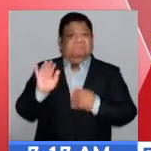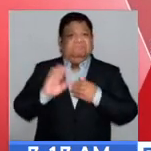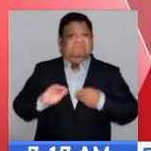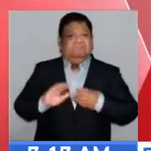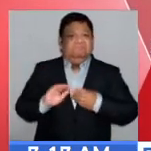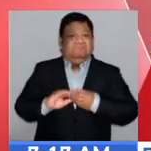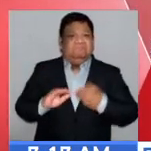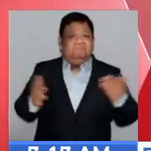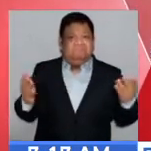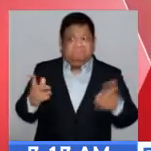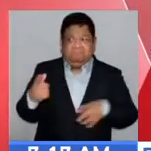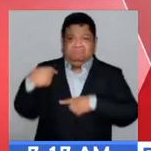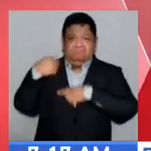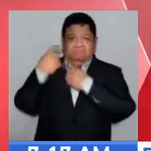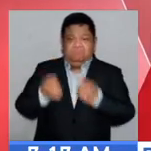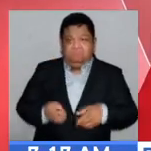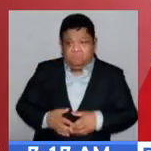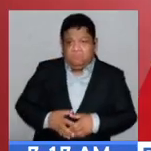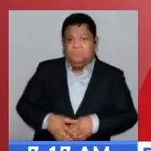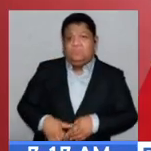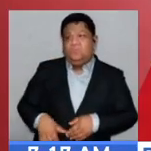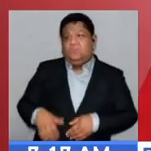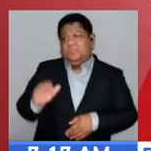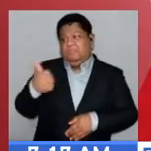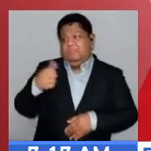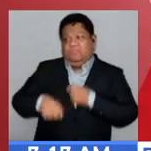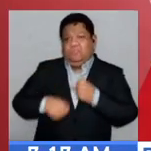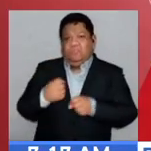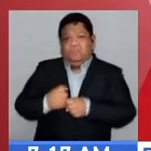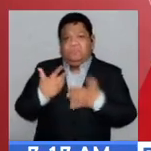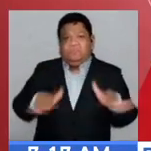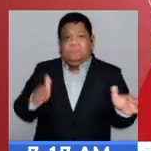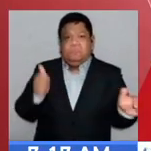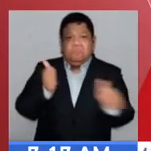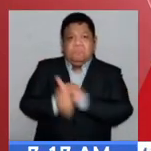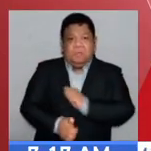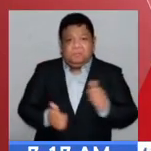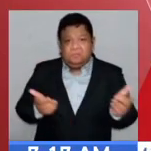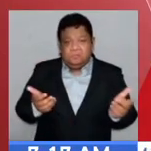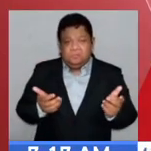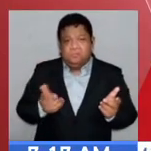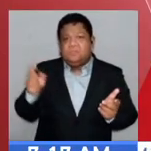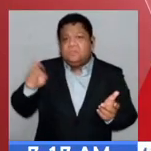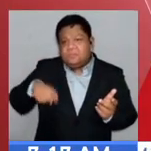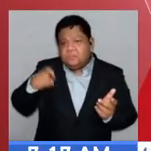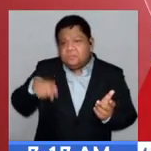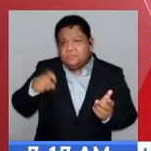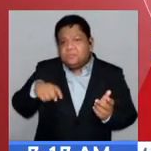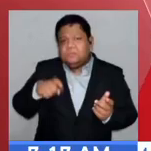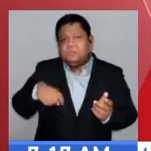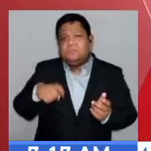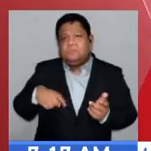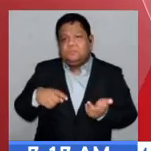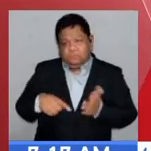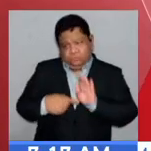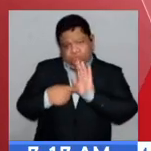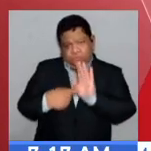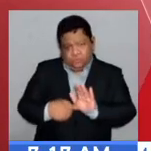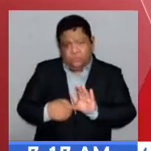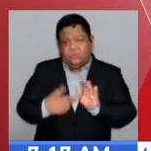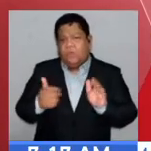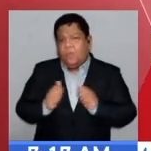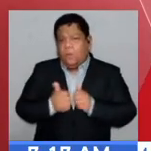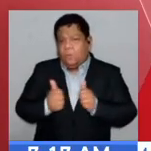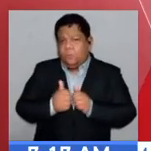lumampas na ang isang dekada at dapat nagpakitang gilas na sila doon sa pagpapabuti ng